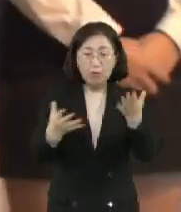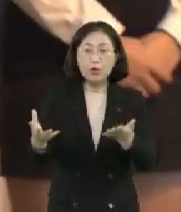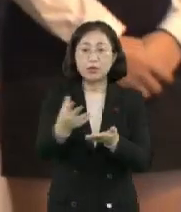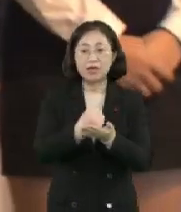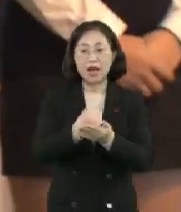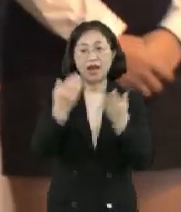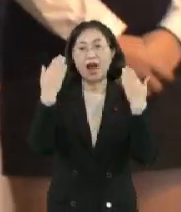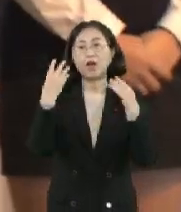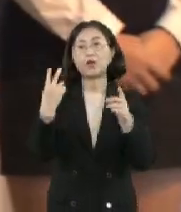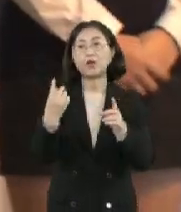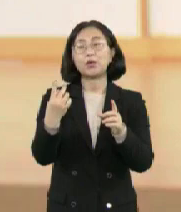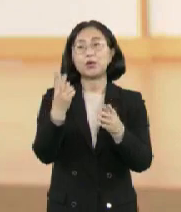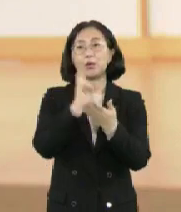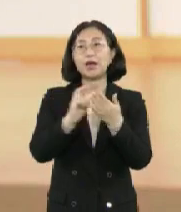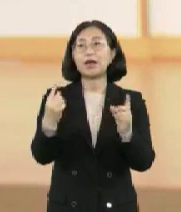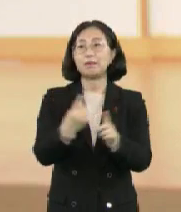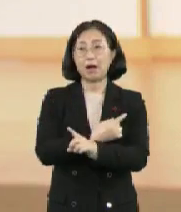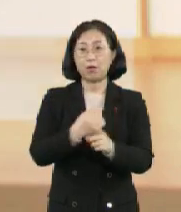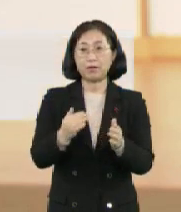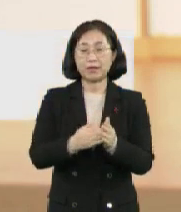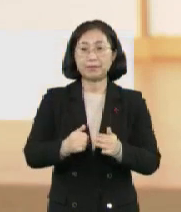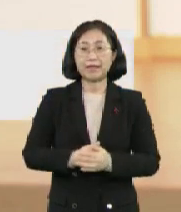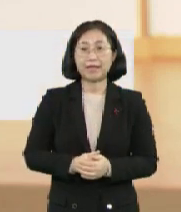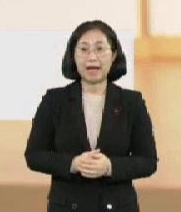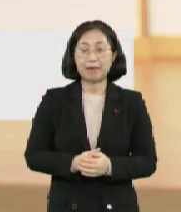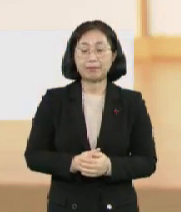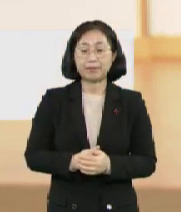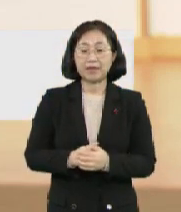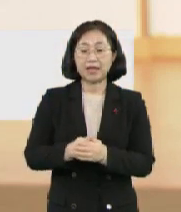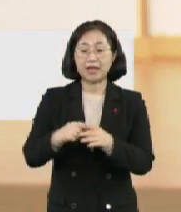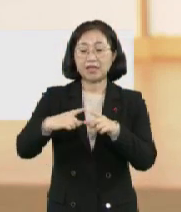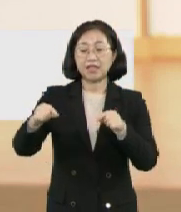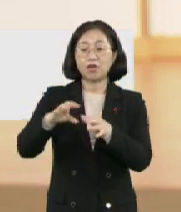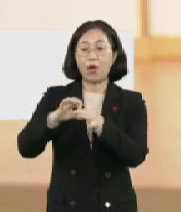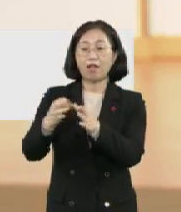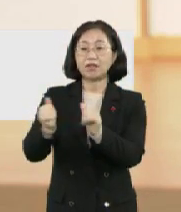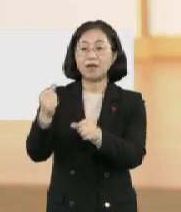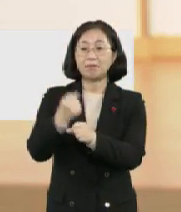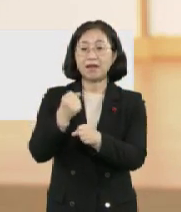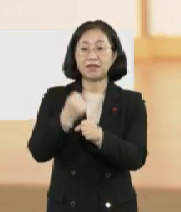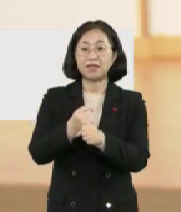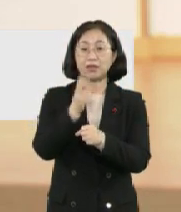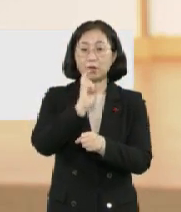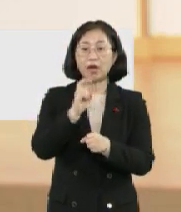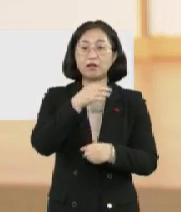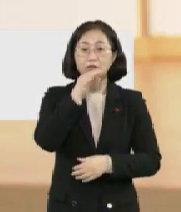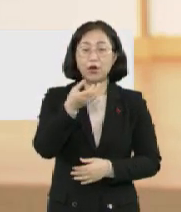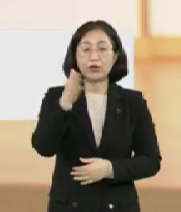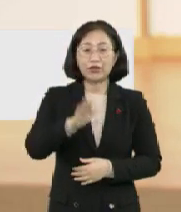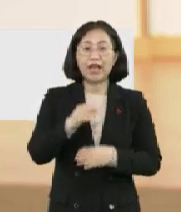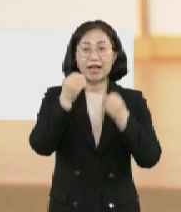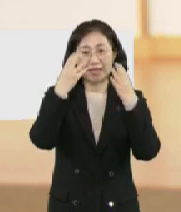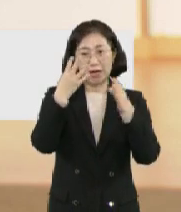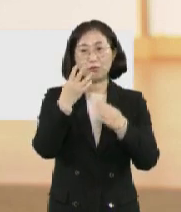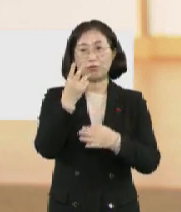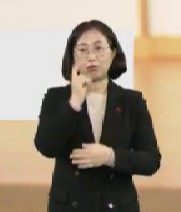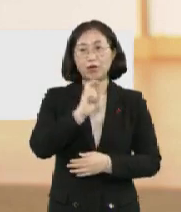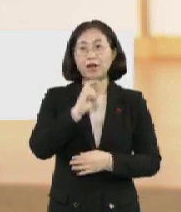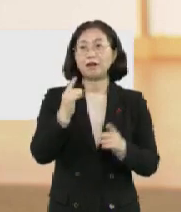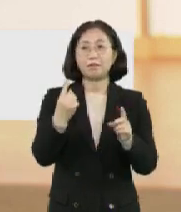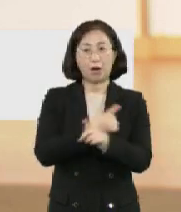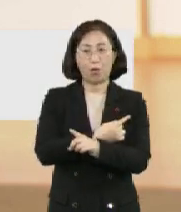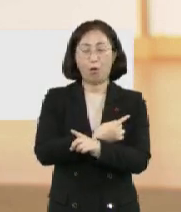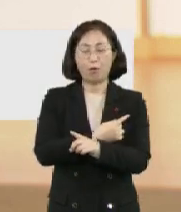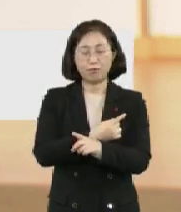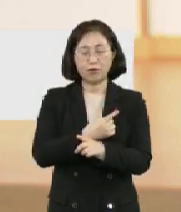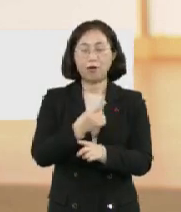교가를 바꿨습니다. 친일 작곡가가 작곡한 교가를 부르셨었는데 저희는 이제 새로 작곡한 교가를 부르게 되면서 좀